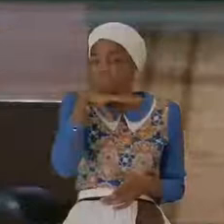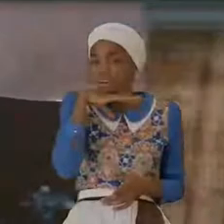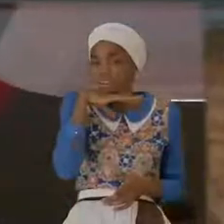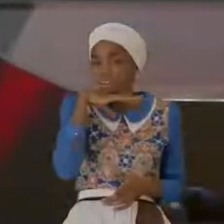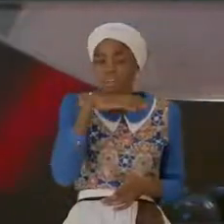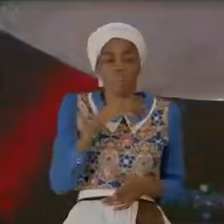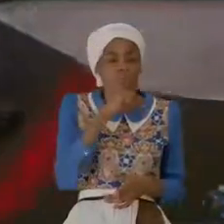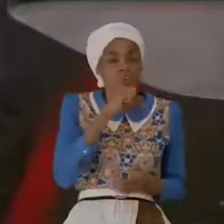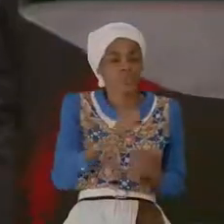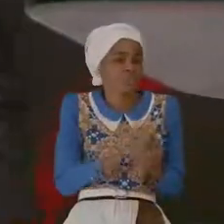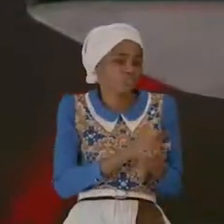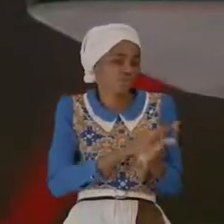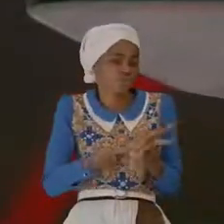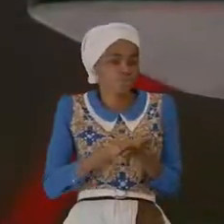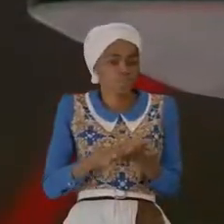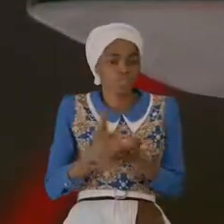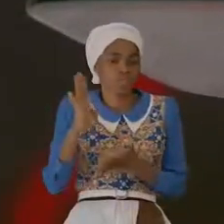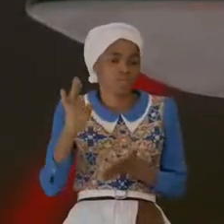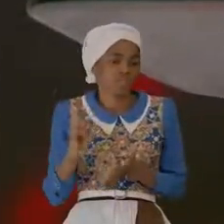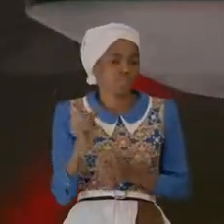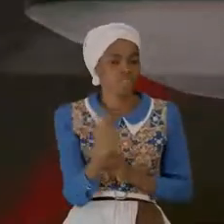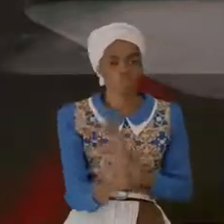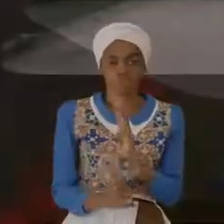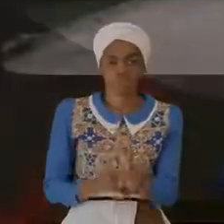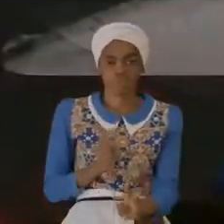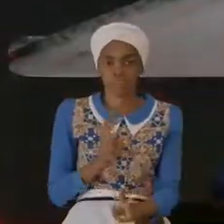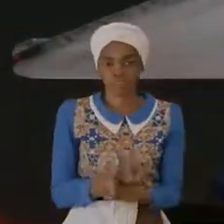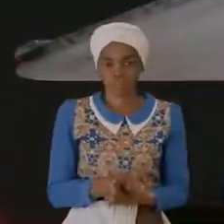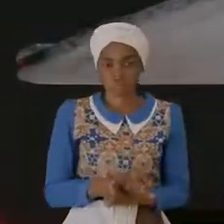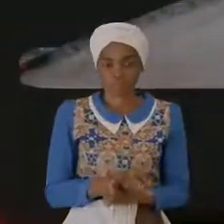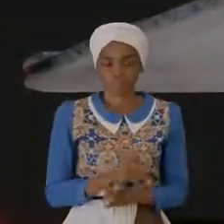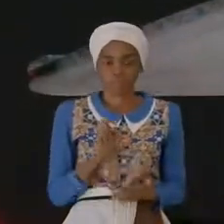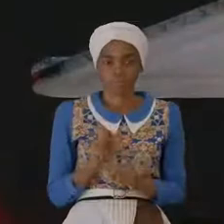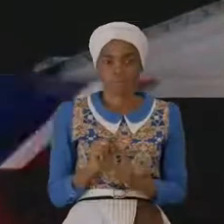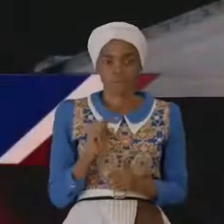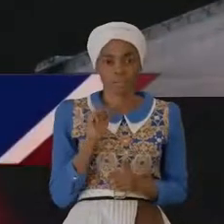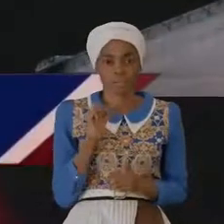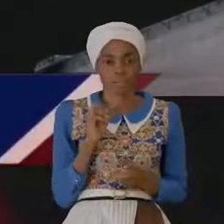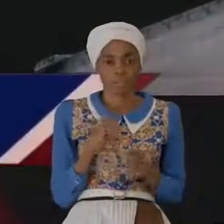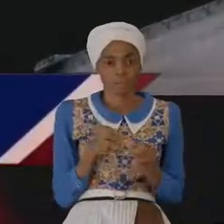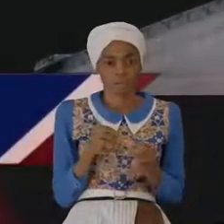sans corruption, sans tache, pas le monde. Deuxième partie ici,